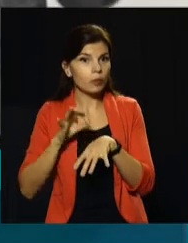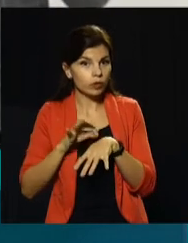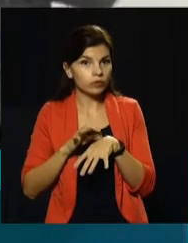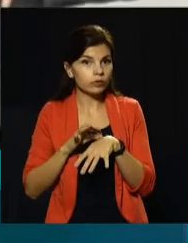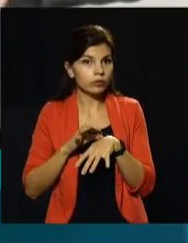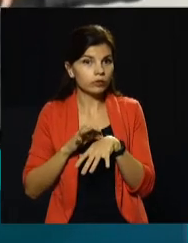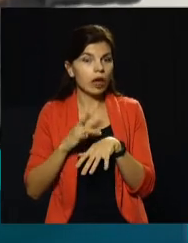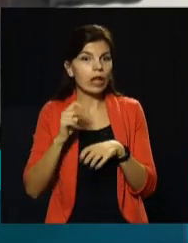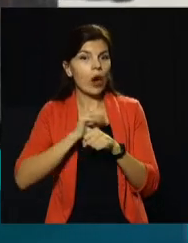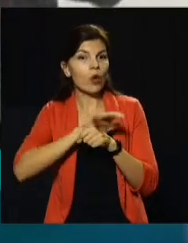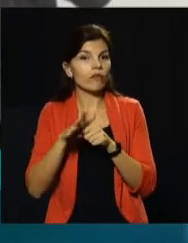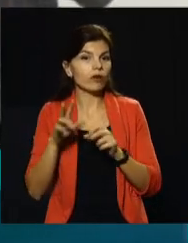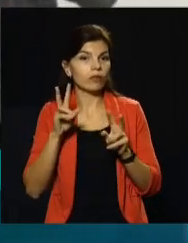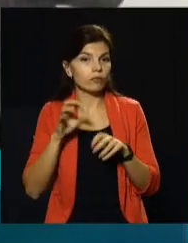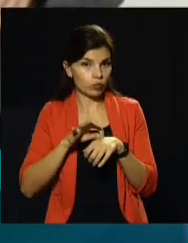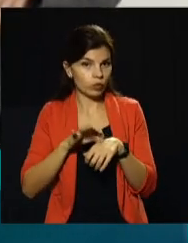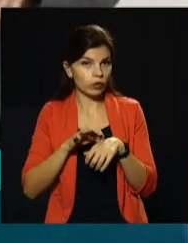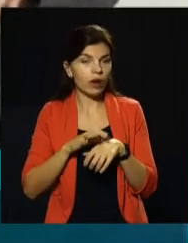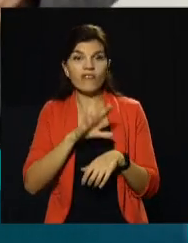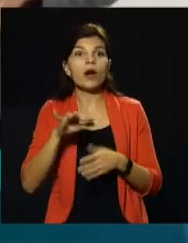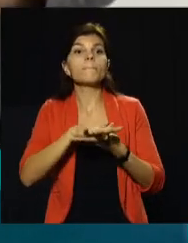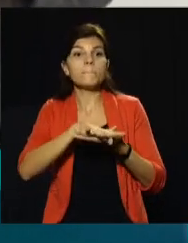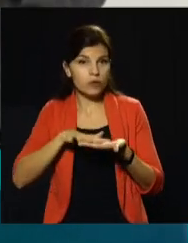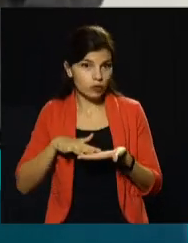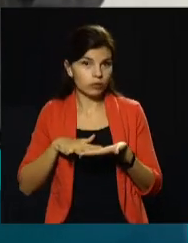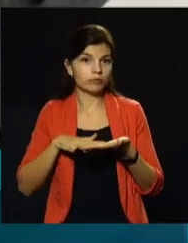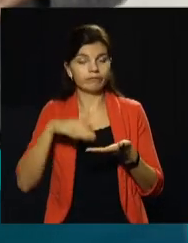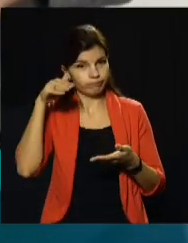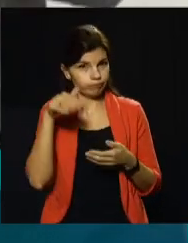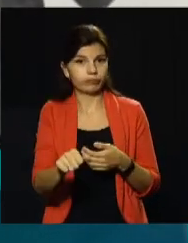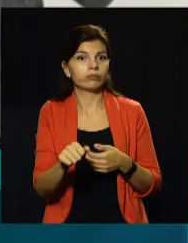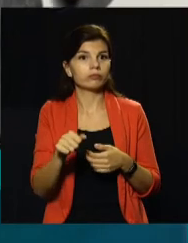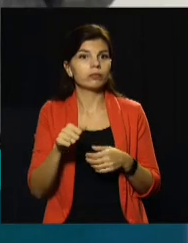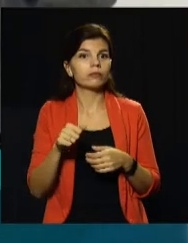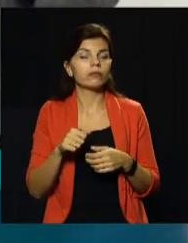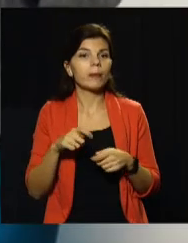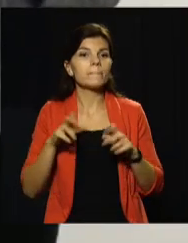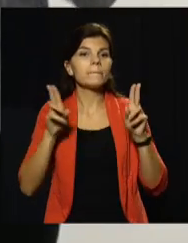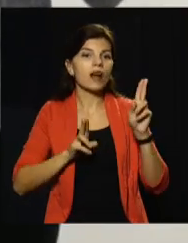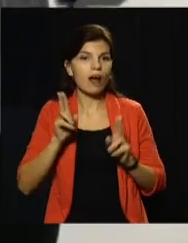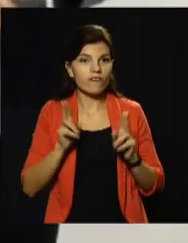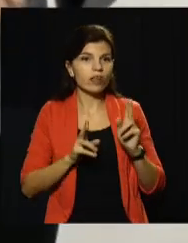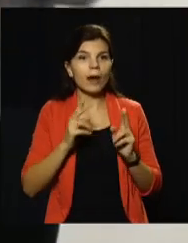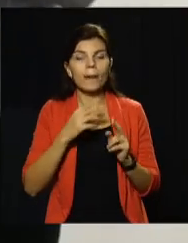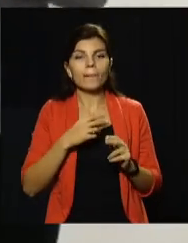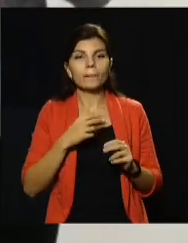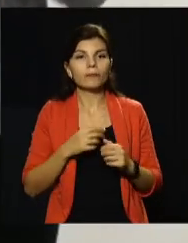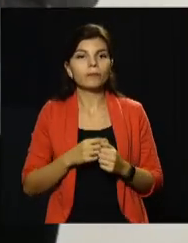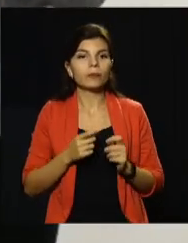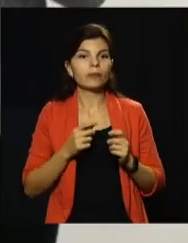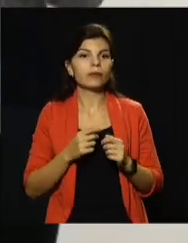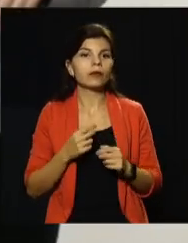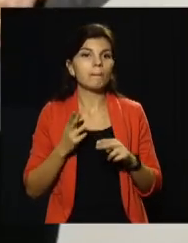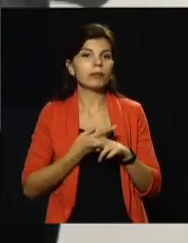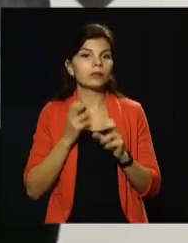на коронавірусну хворобу, і ви продовжуєте нехтувати правилами протиепідемічної безпеки, то я можу